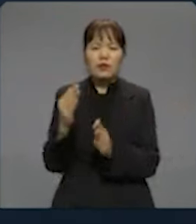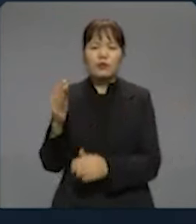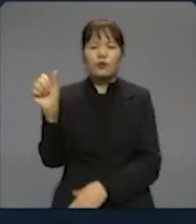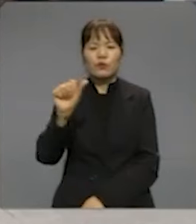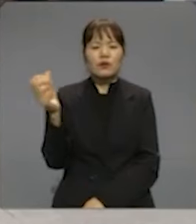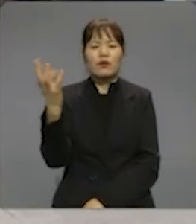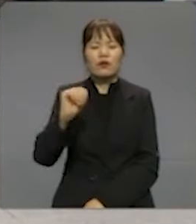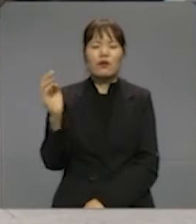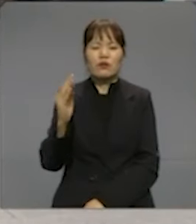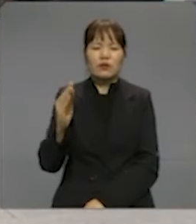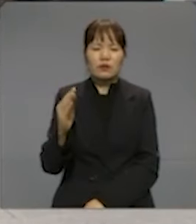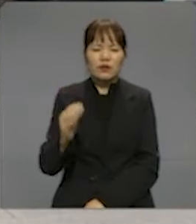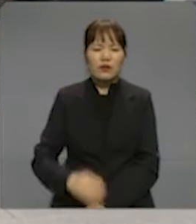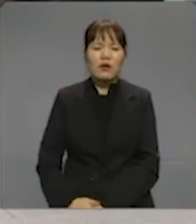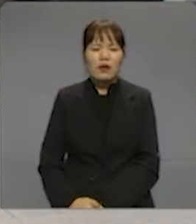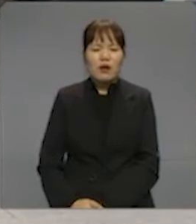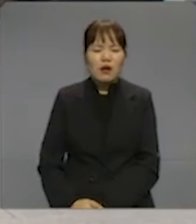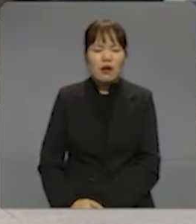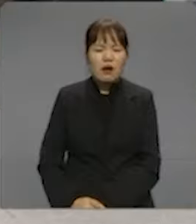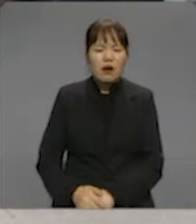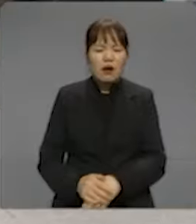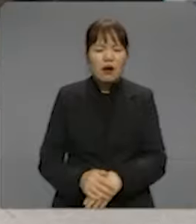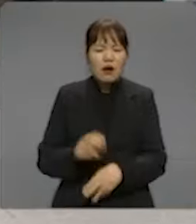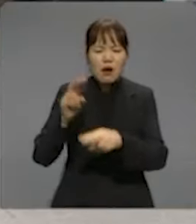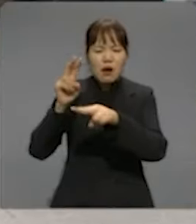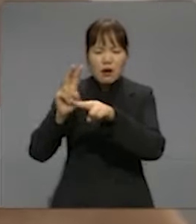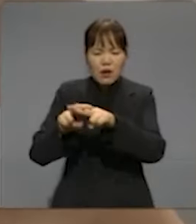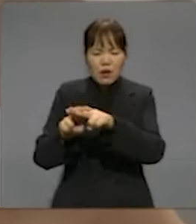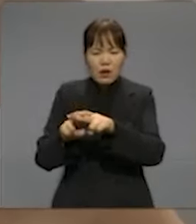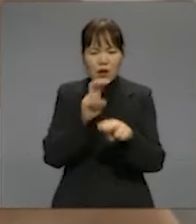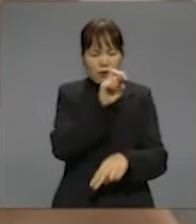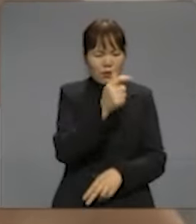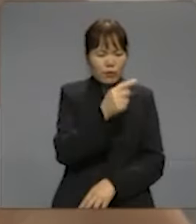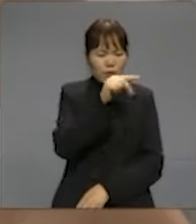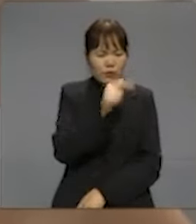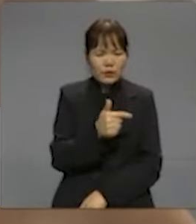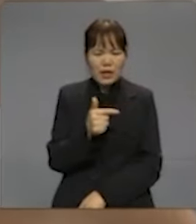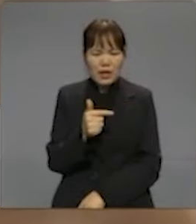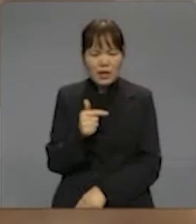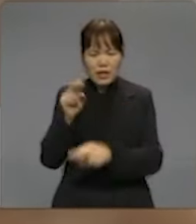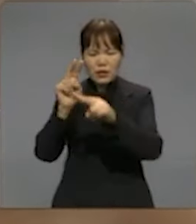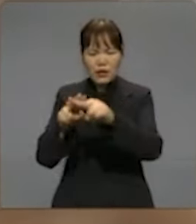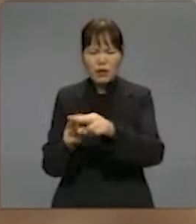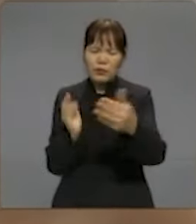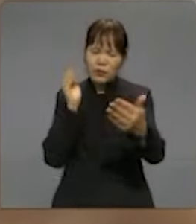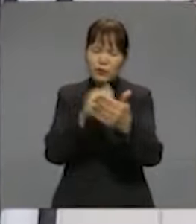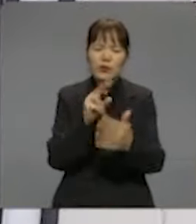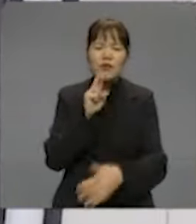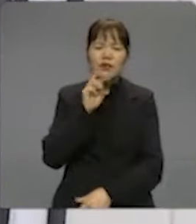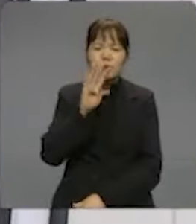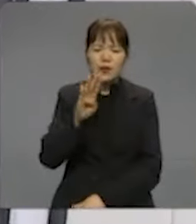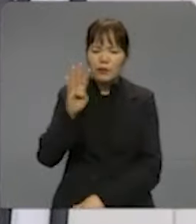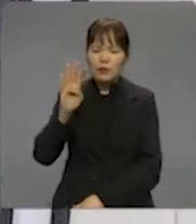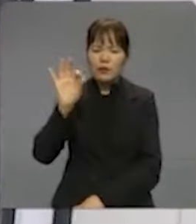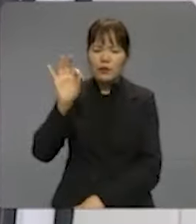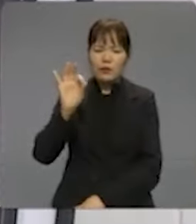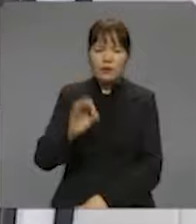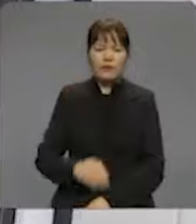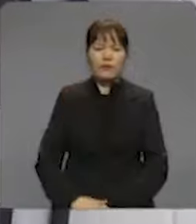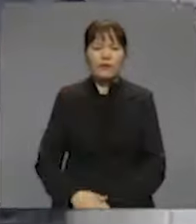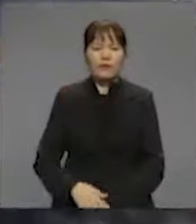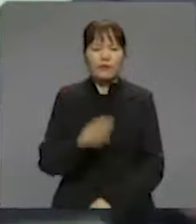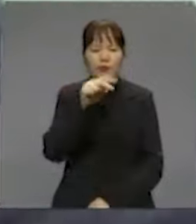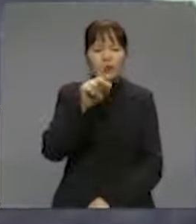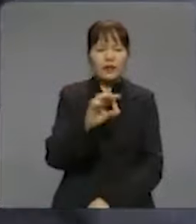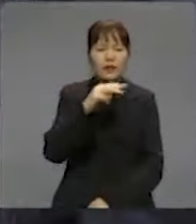원입니다. 문산에서 광화문까지 24분, 위례까지 40분 만에 이동할 수 있습니다. 안산 상록수까지